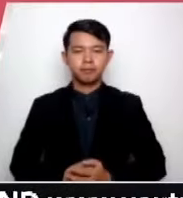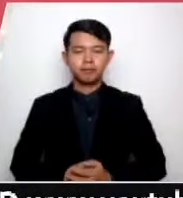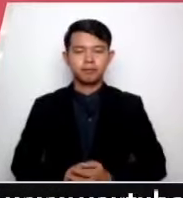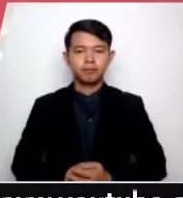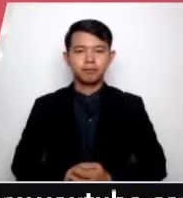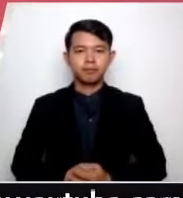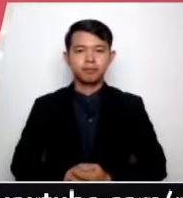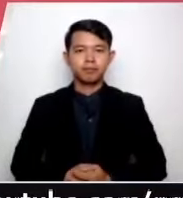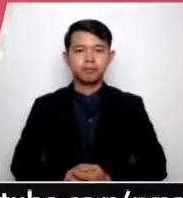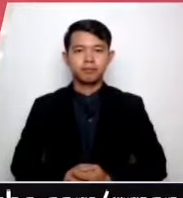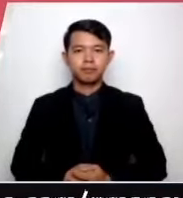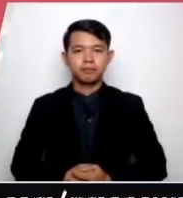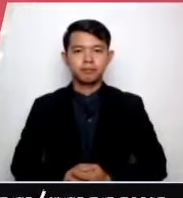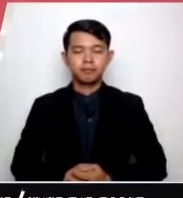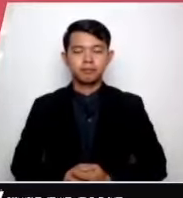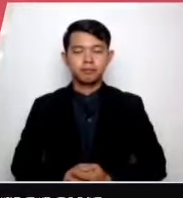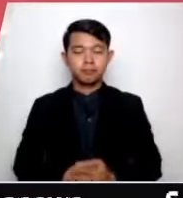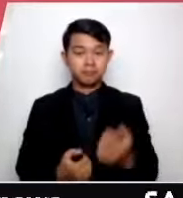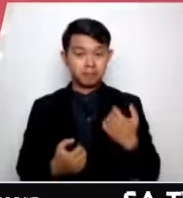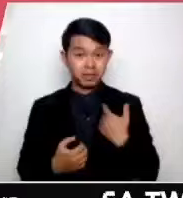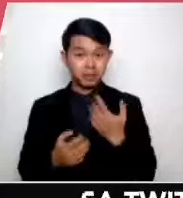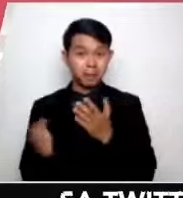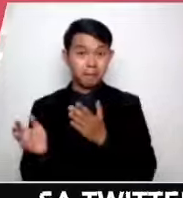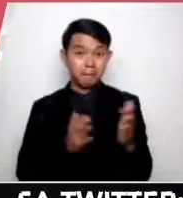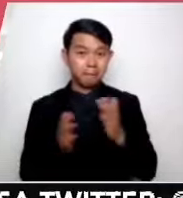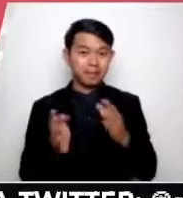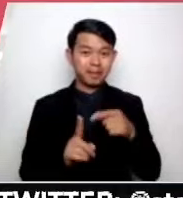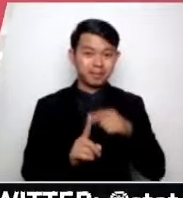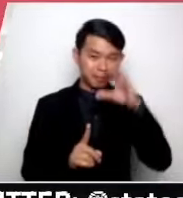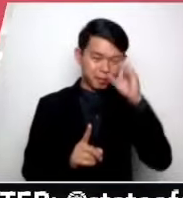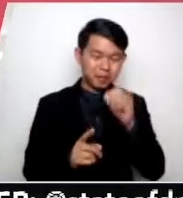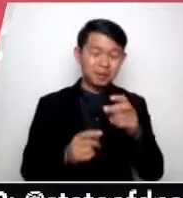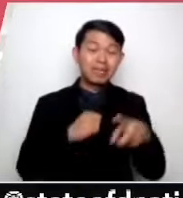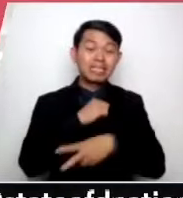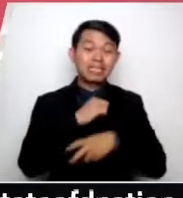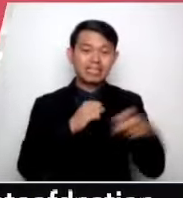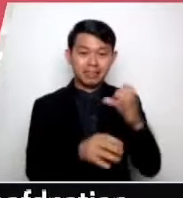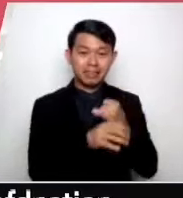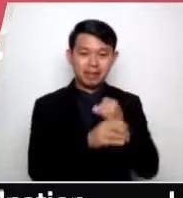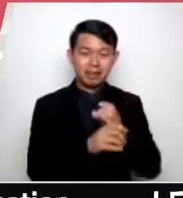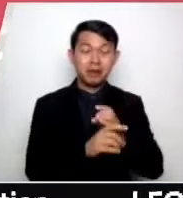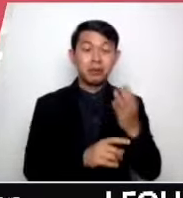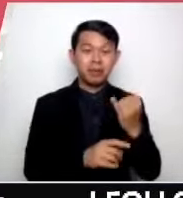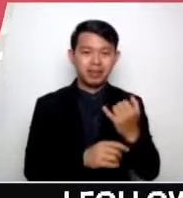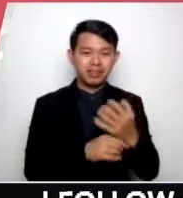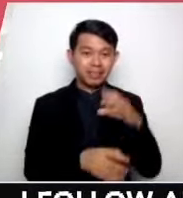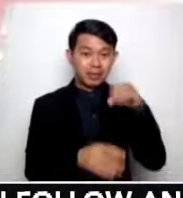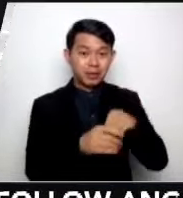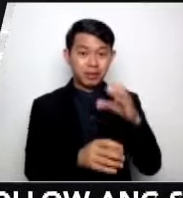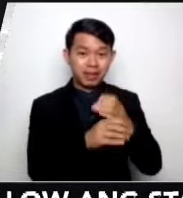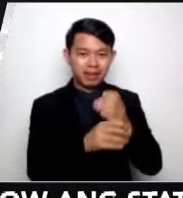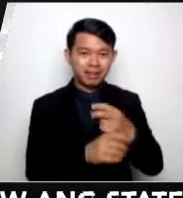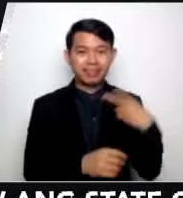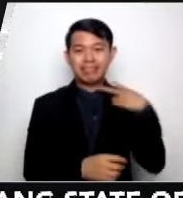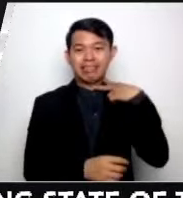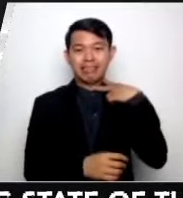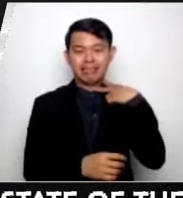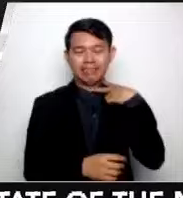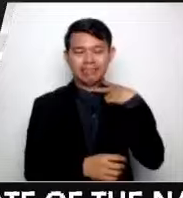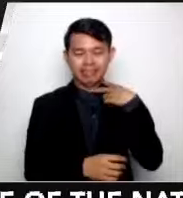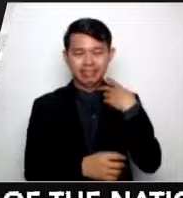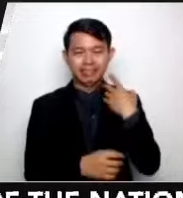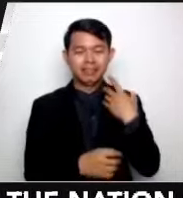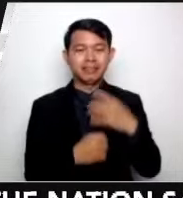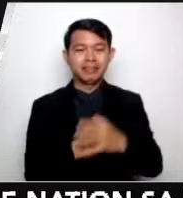Pumali ang plano ng isang hinihinalang carnapper matapos matrap sa nanakawin sana niyang sports car. But why are you in